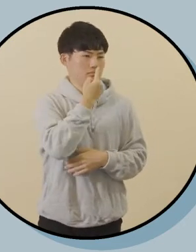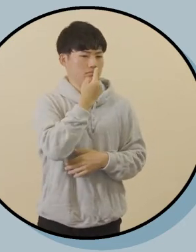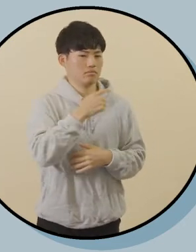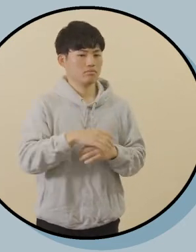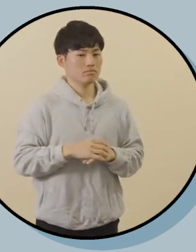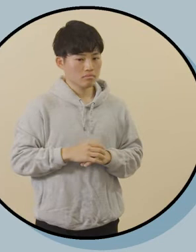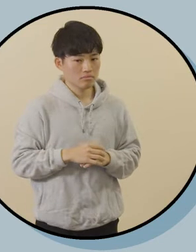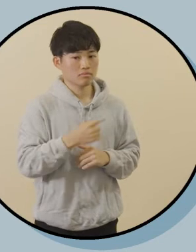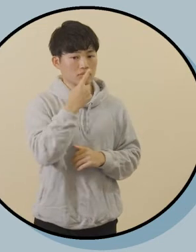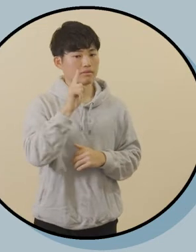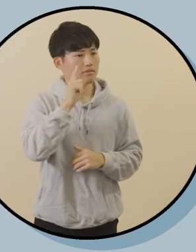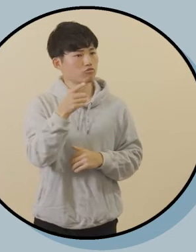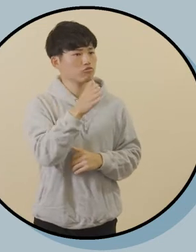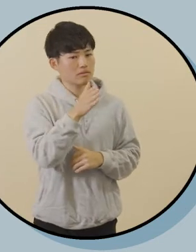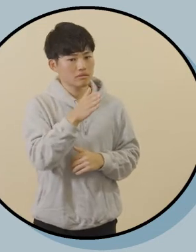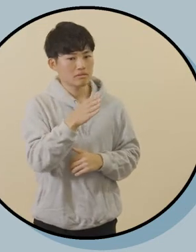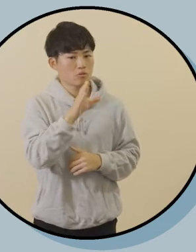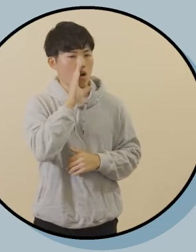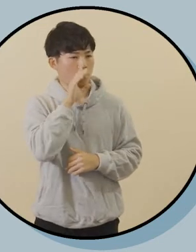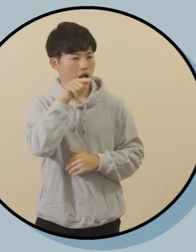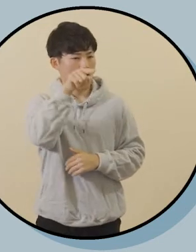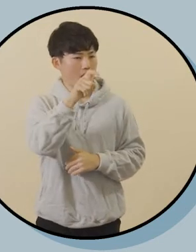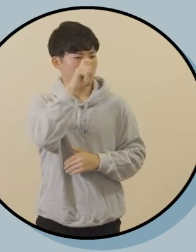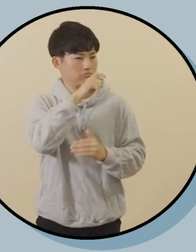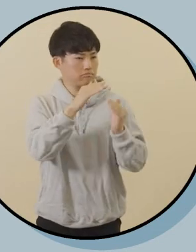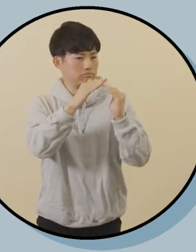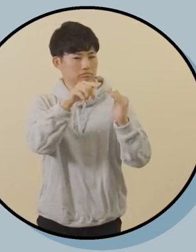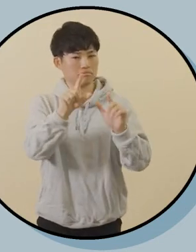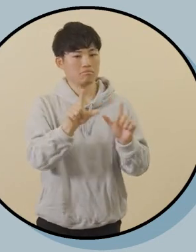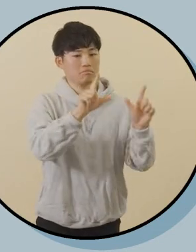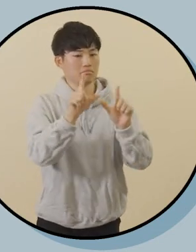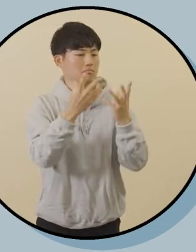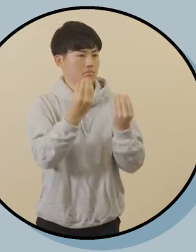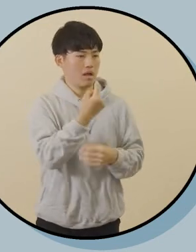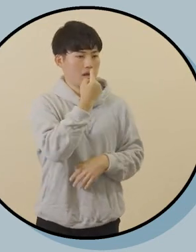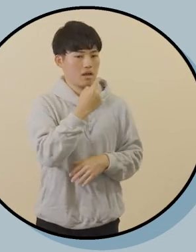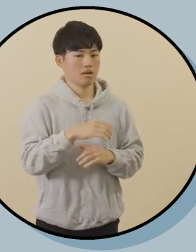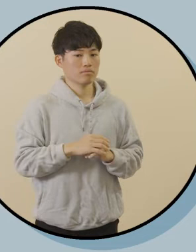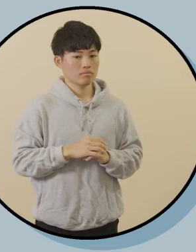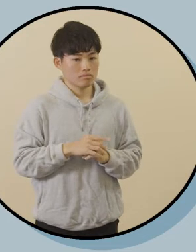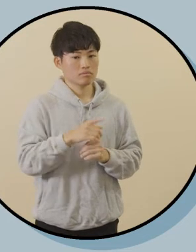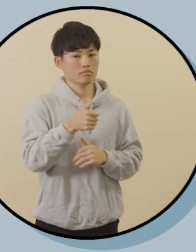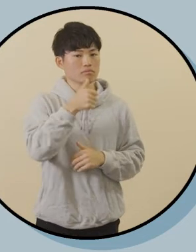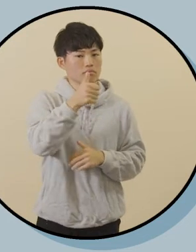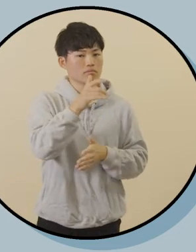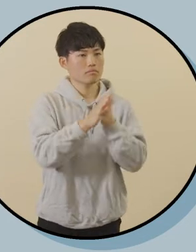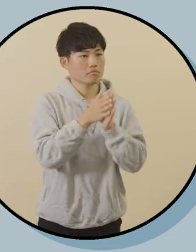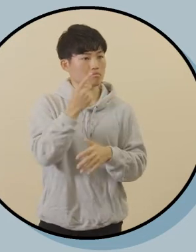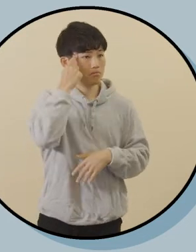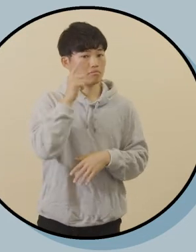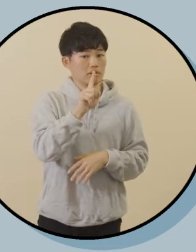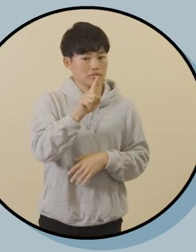その私も1ヶ月ぐらい今年は和歌山のなんか古民家で暮らすみたいなことをしたんだけど、やっぱ行って改めて思った